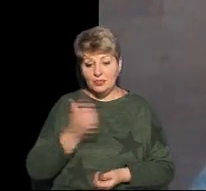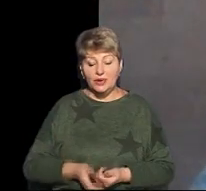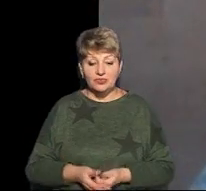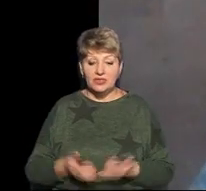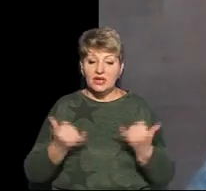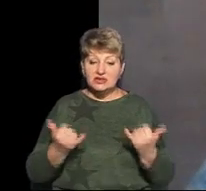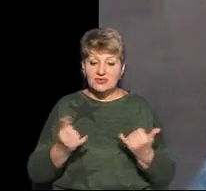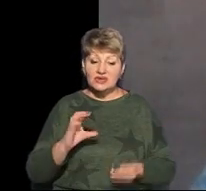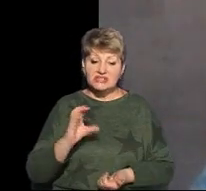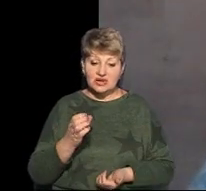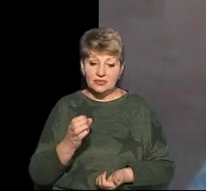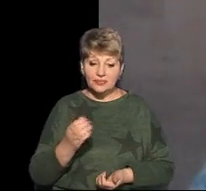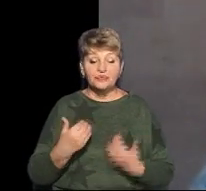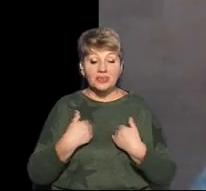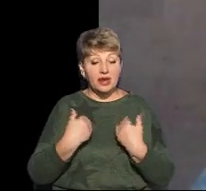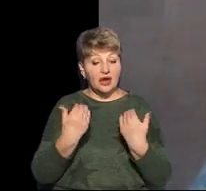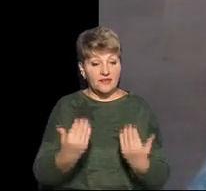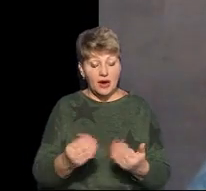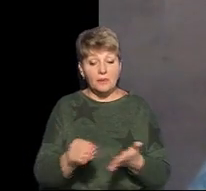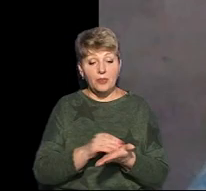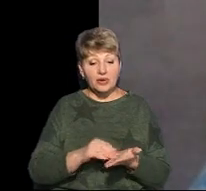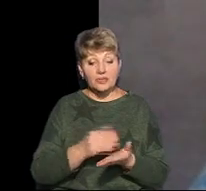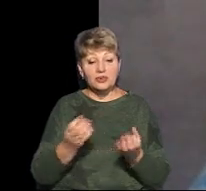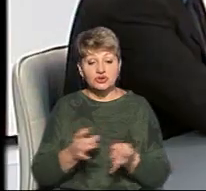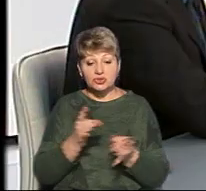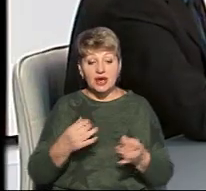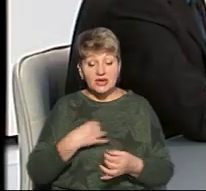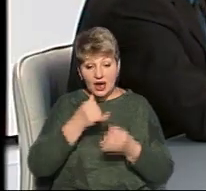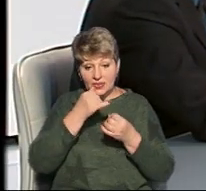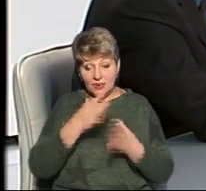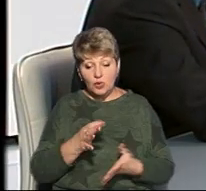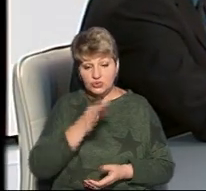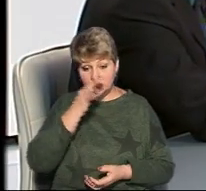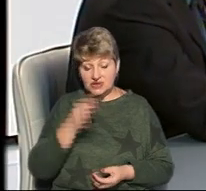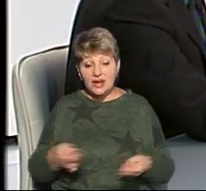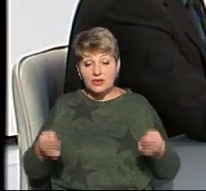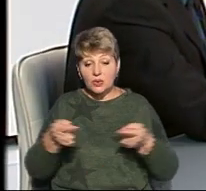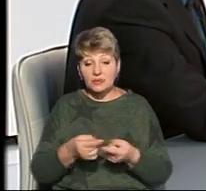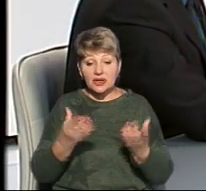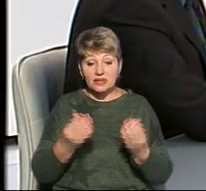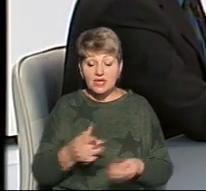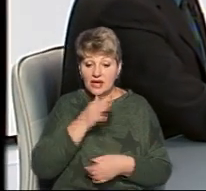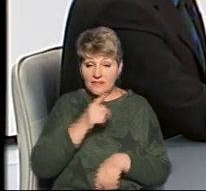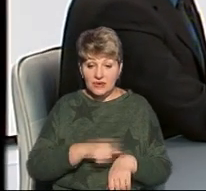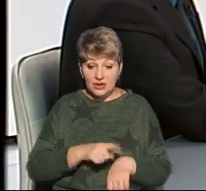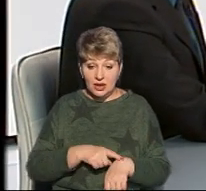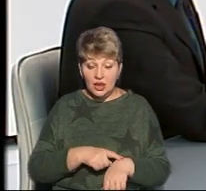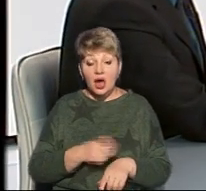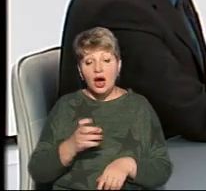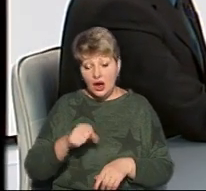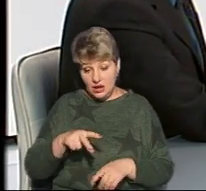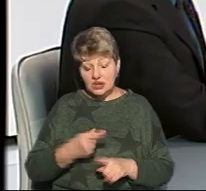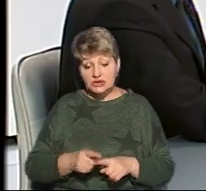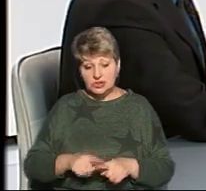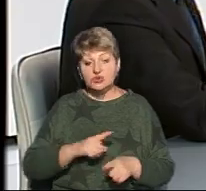Сьогодні середа. Я ж вам пояснюю іще раз. Я не можу сказати конкретно день і час. Але це буде дуже-дуже